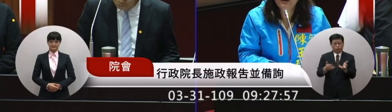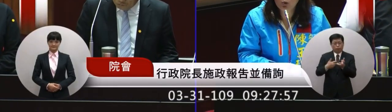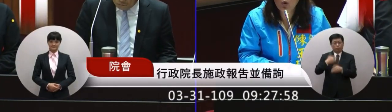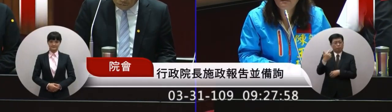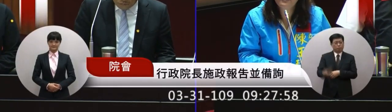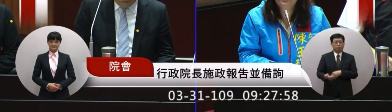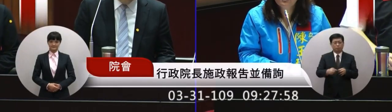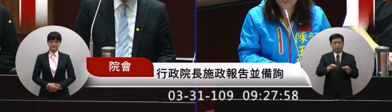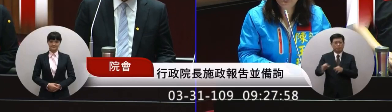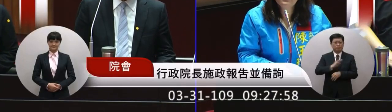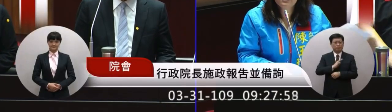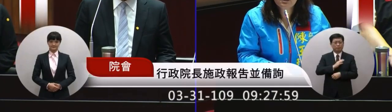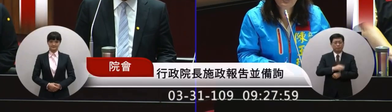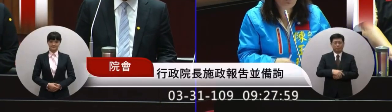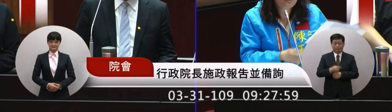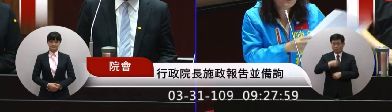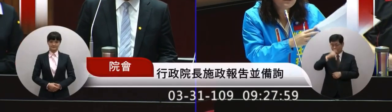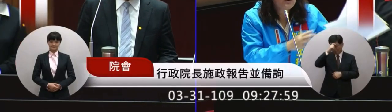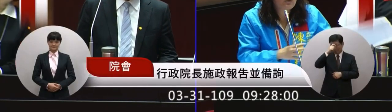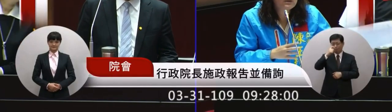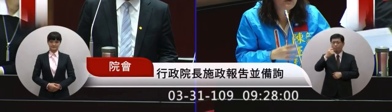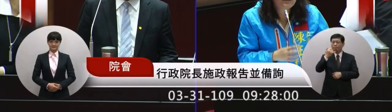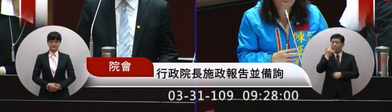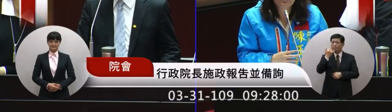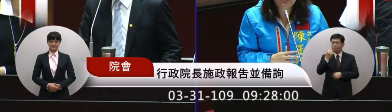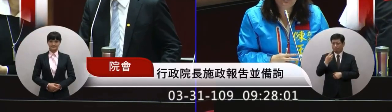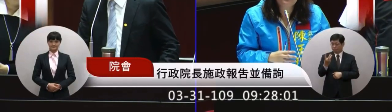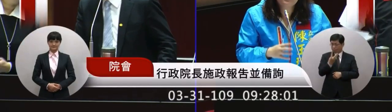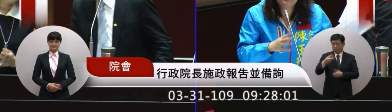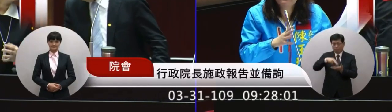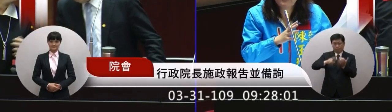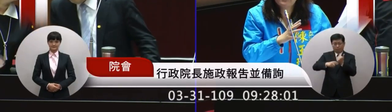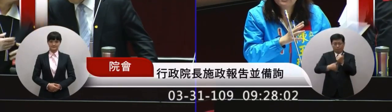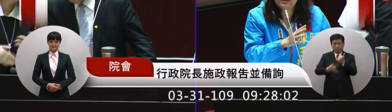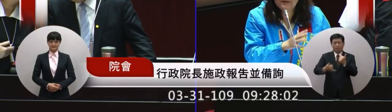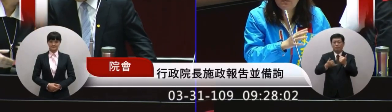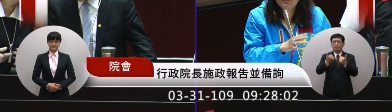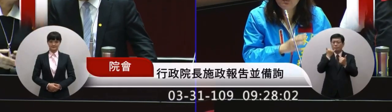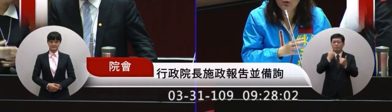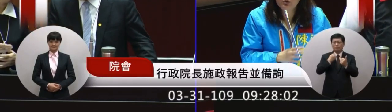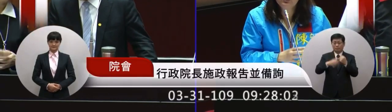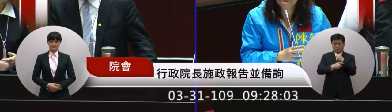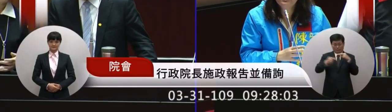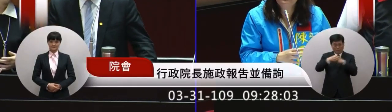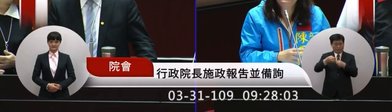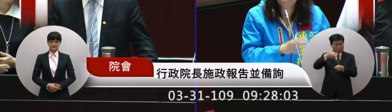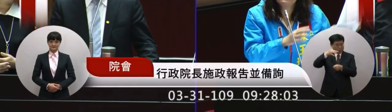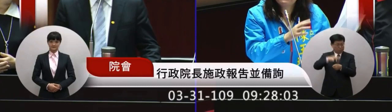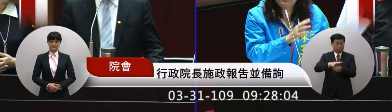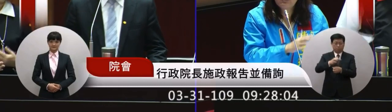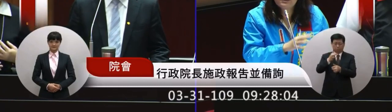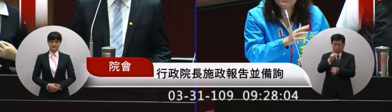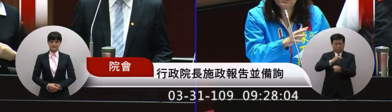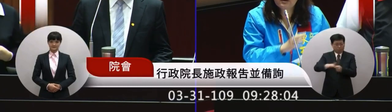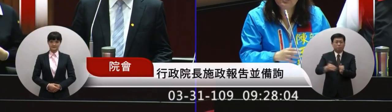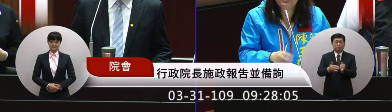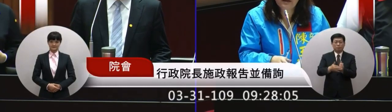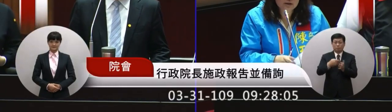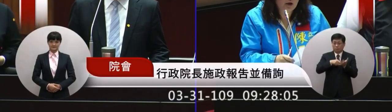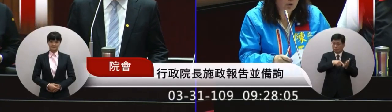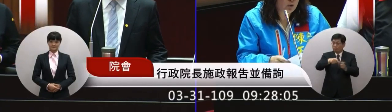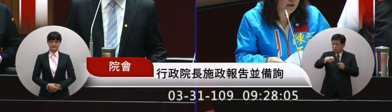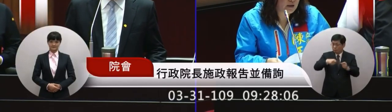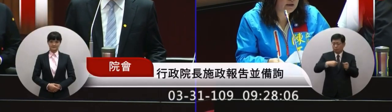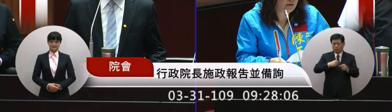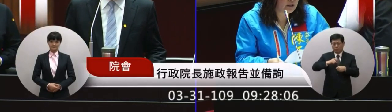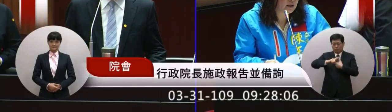度会被拖慢，所以我们的希望，我们三位离岛立委希望还是希望把基金补足，好，然后让我们申请计划的时候这